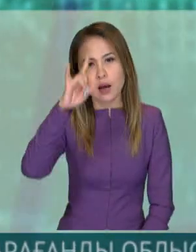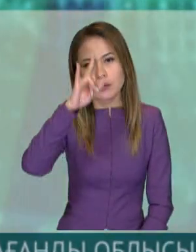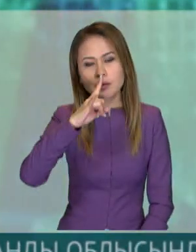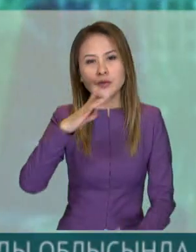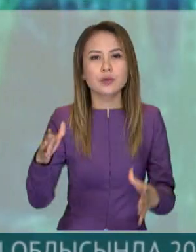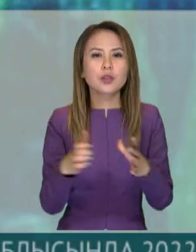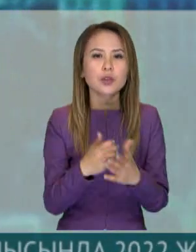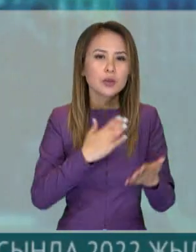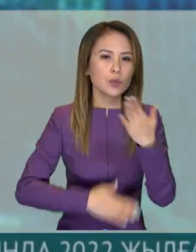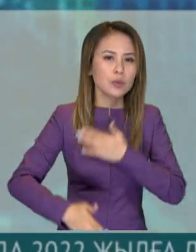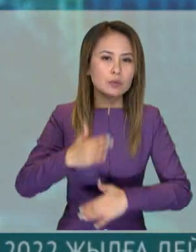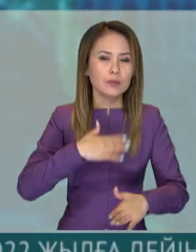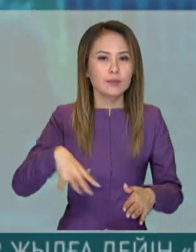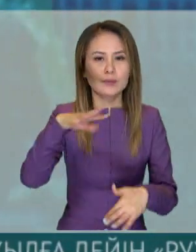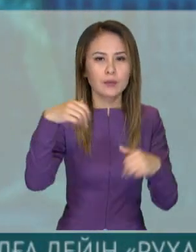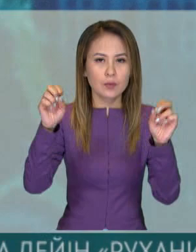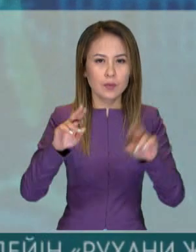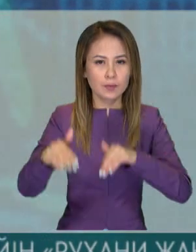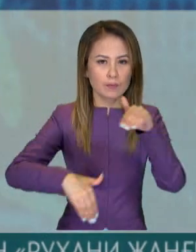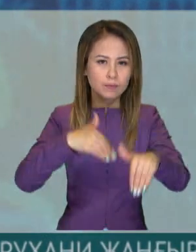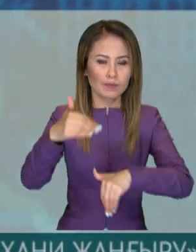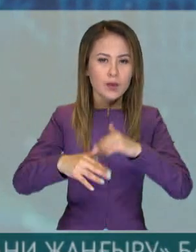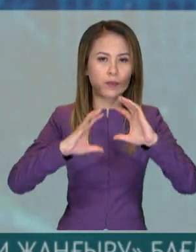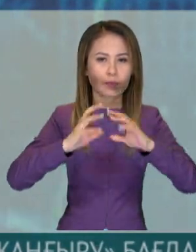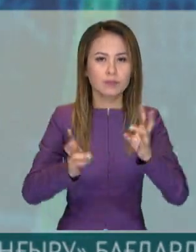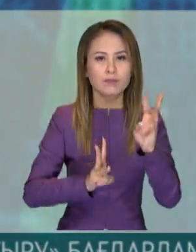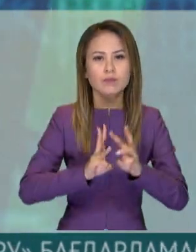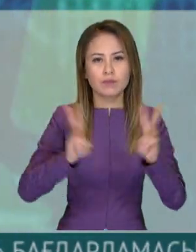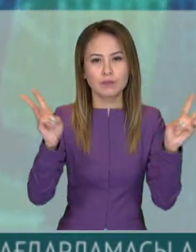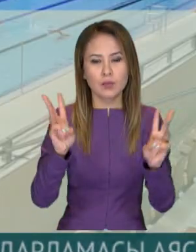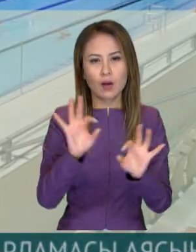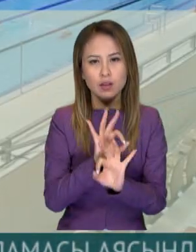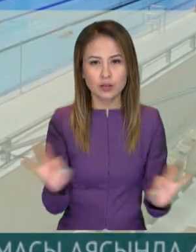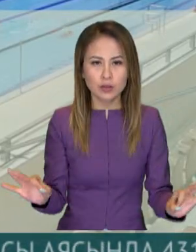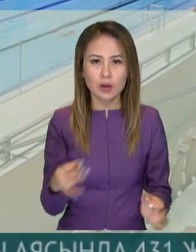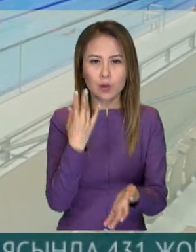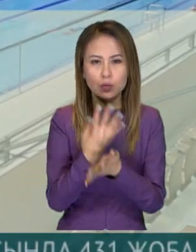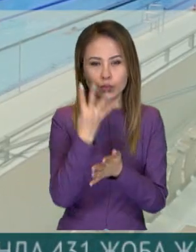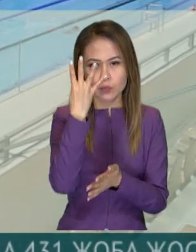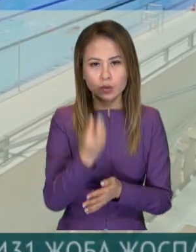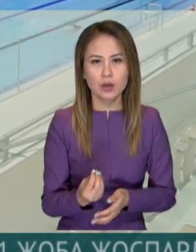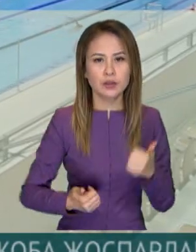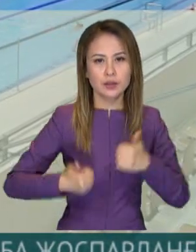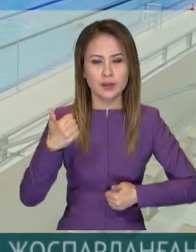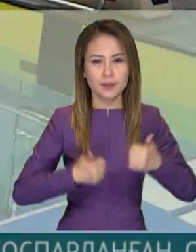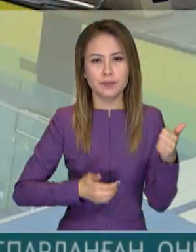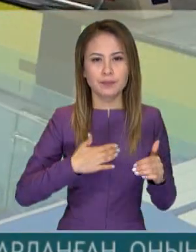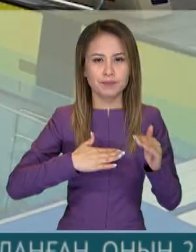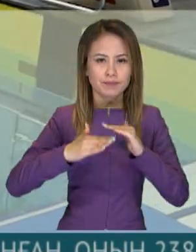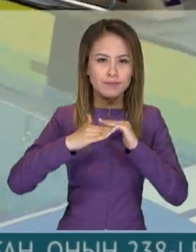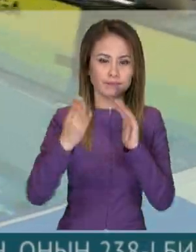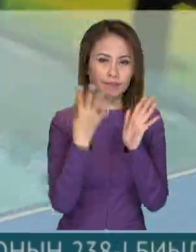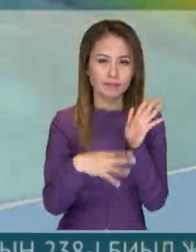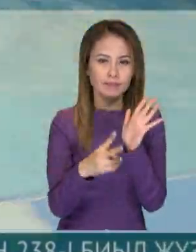Қазақстандық құрама мүмкіндігі шектеулі жандарға арналған жүзуден әлем кубогында табысты өнер көрсетті. 4 күнге созылған додада жерлестеріміз